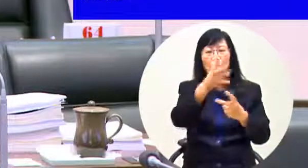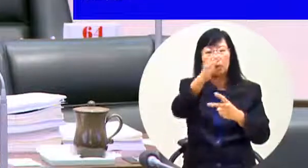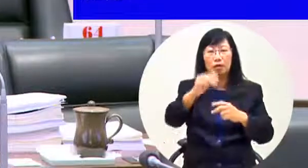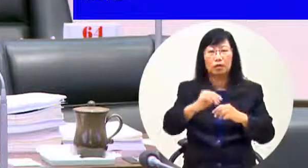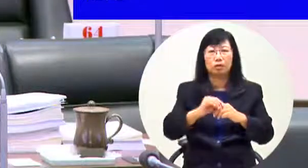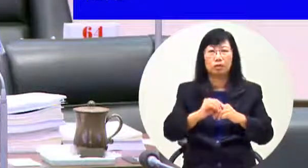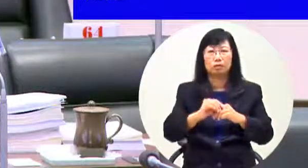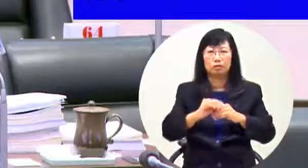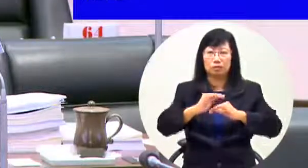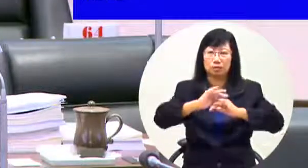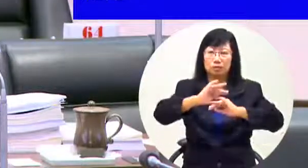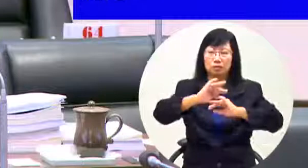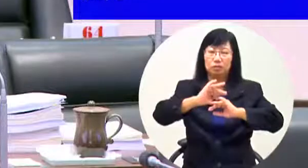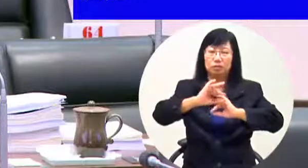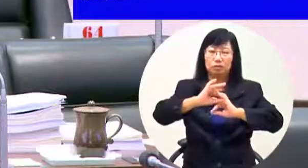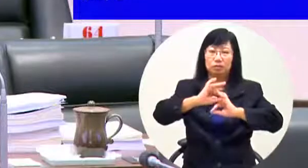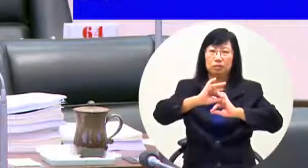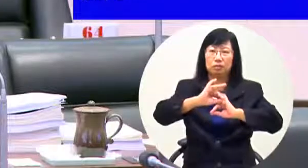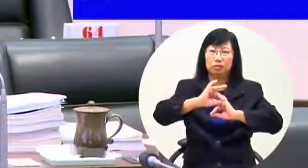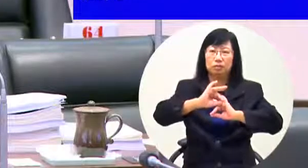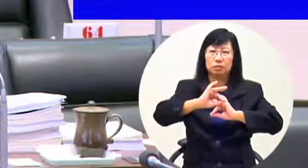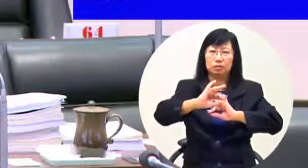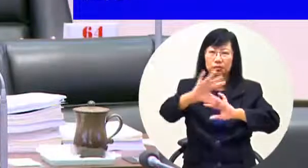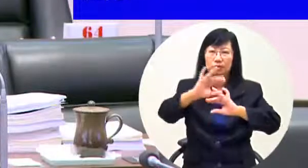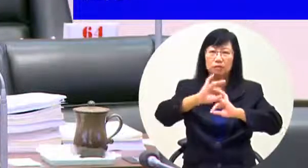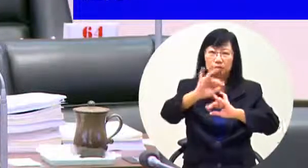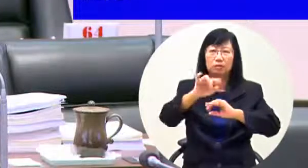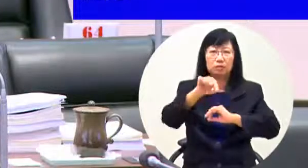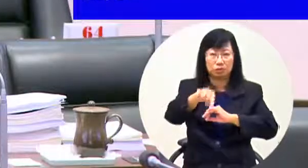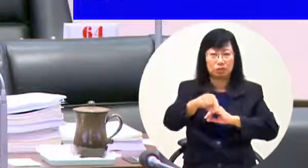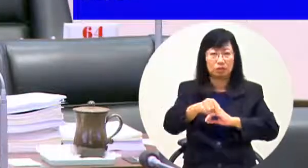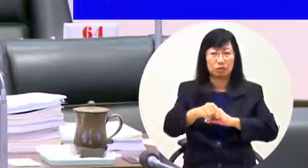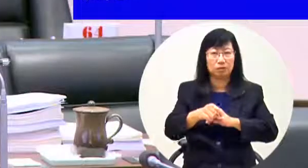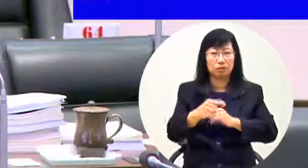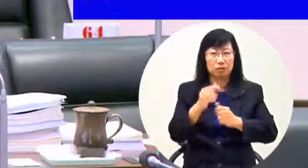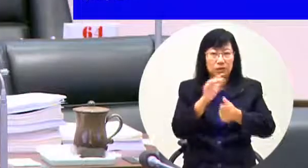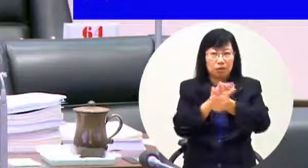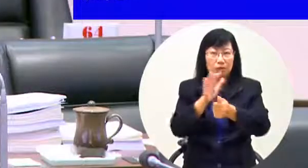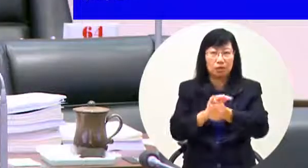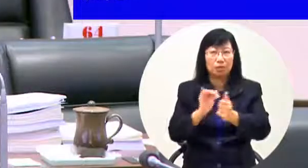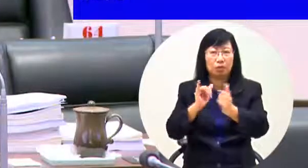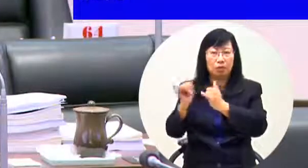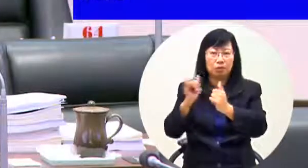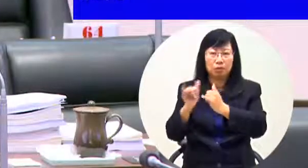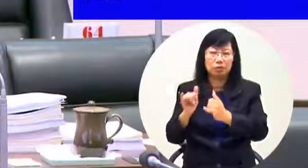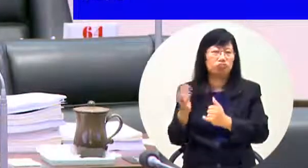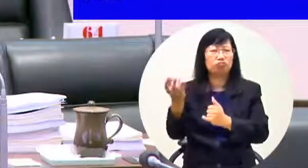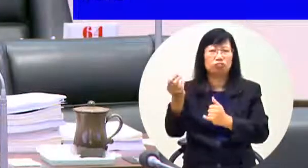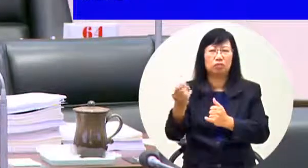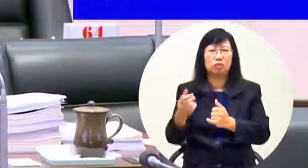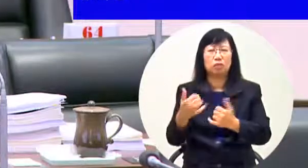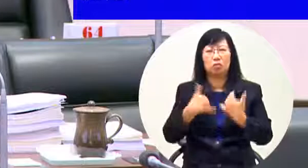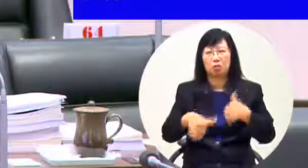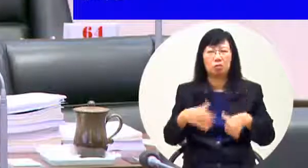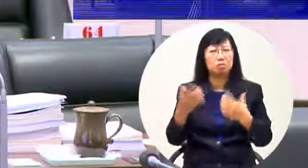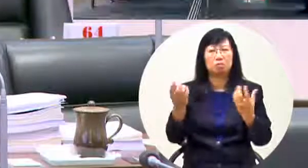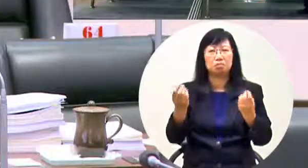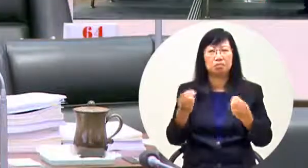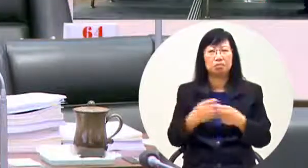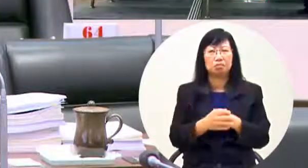么体贴我们的民众。不会是快乐的，我你也看落哈。安乐作协做了不了下一